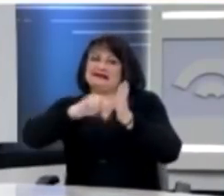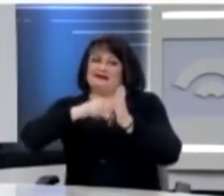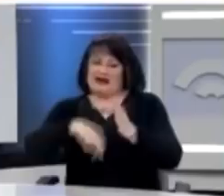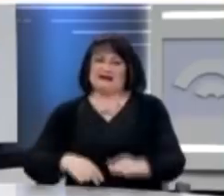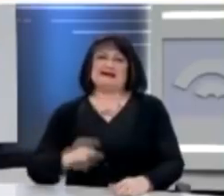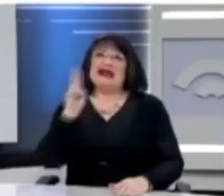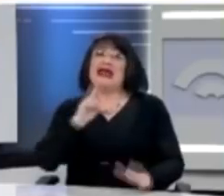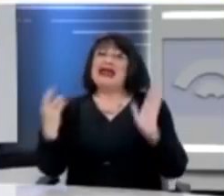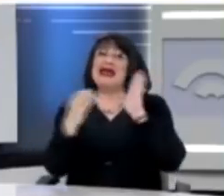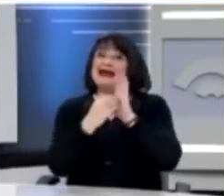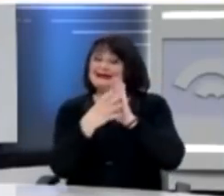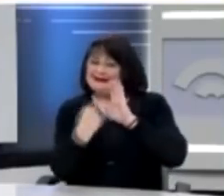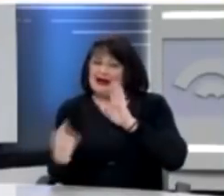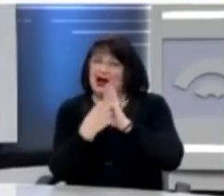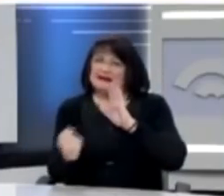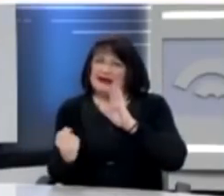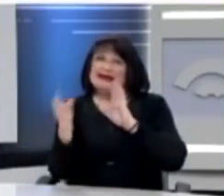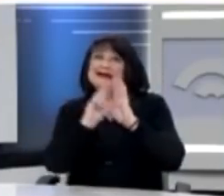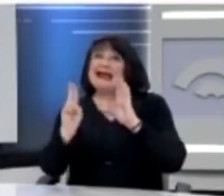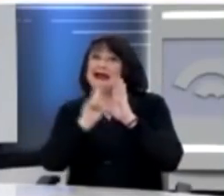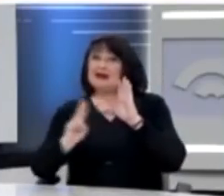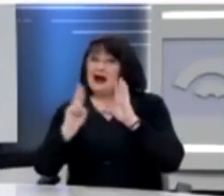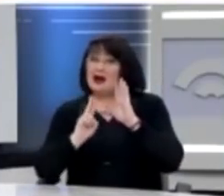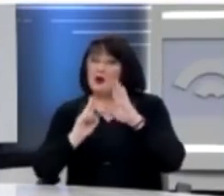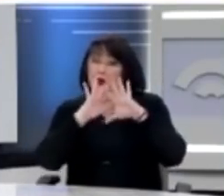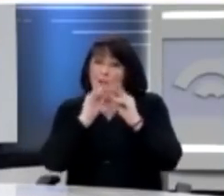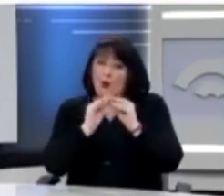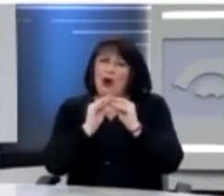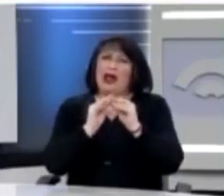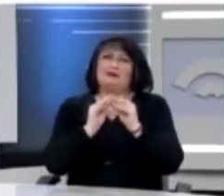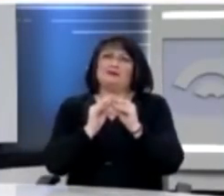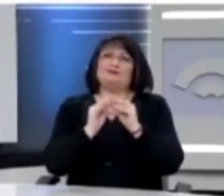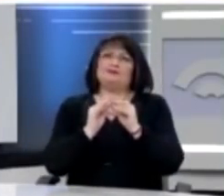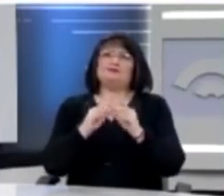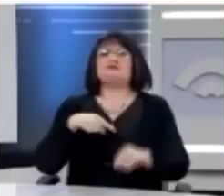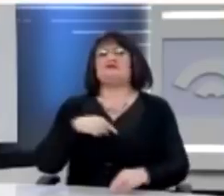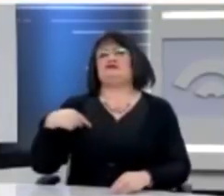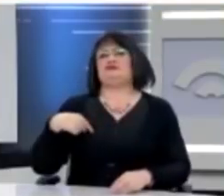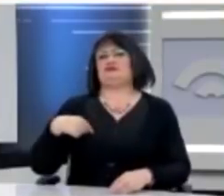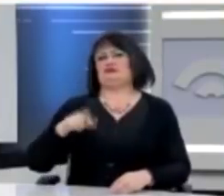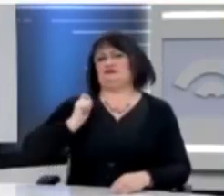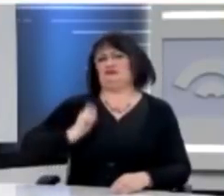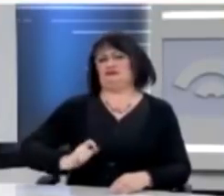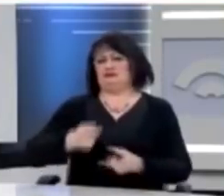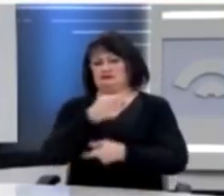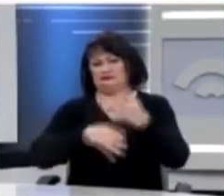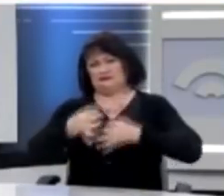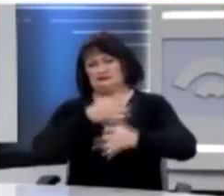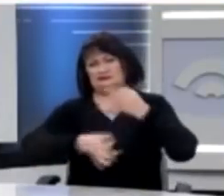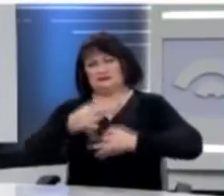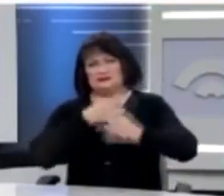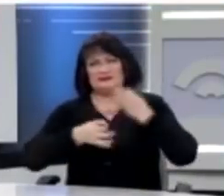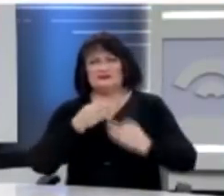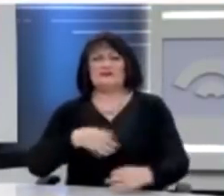ρήτρες εξαίρεσης που περιλαμβάνουν είναι όλα τα επιχειρήματα της μεγάλης εργοδοσίας, τα οποία χρησιμοποιεί για